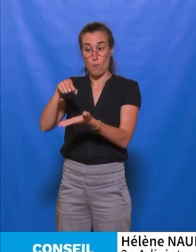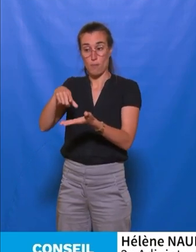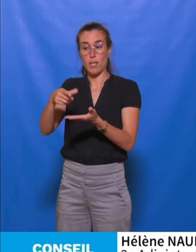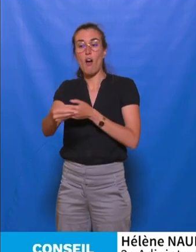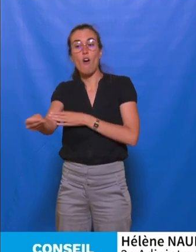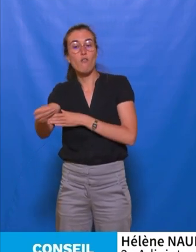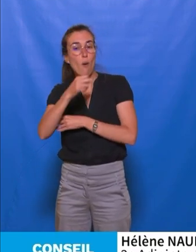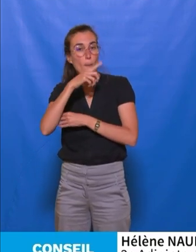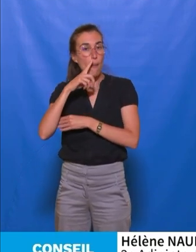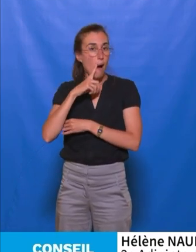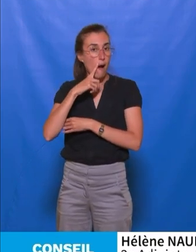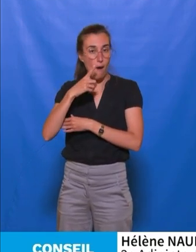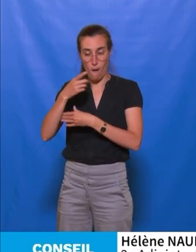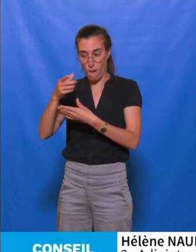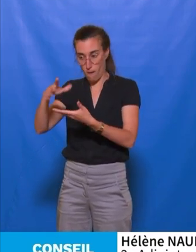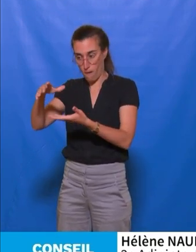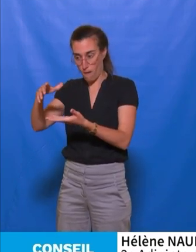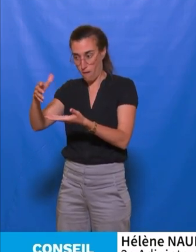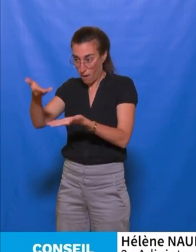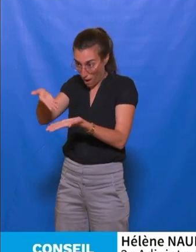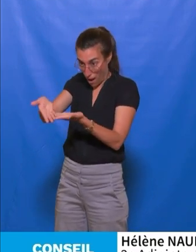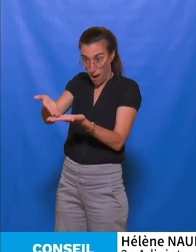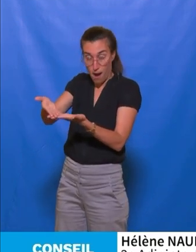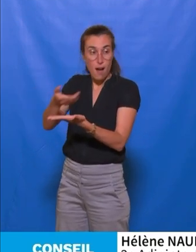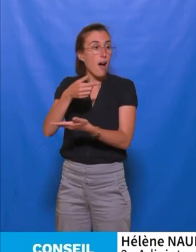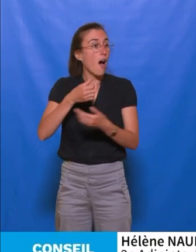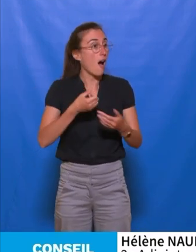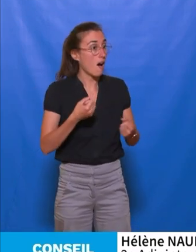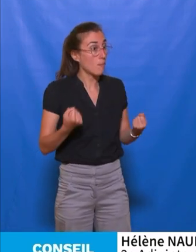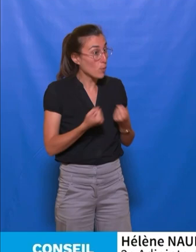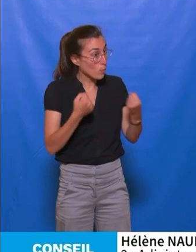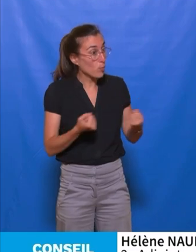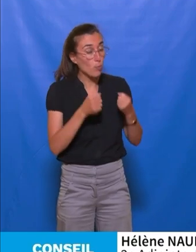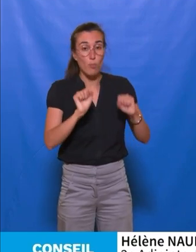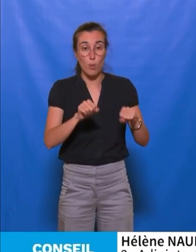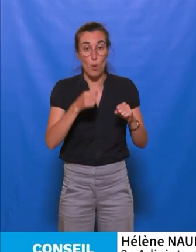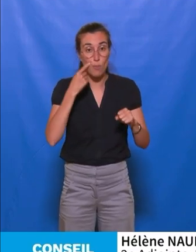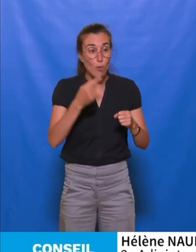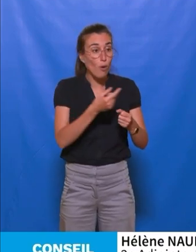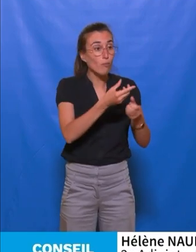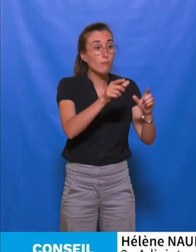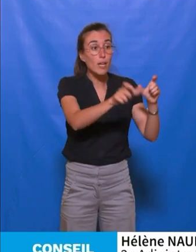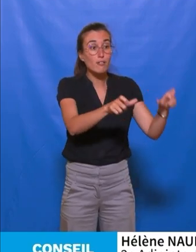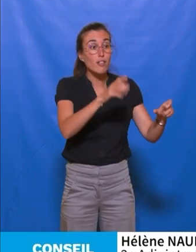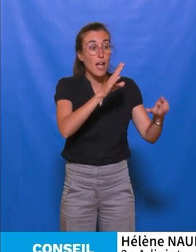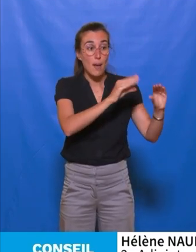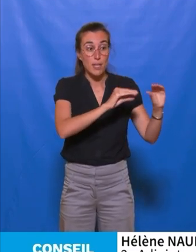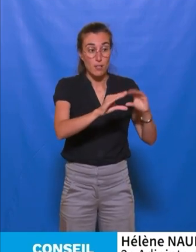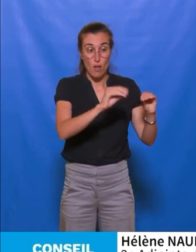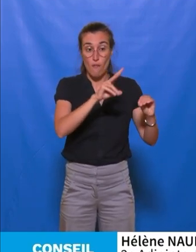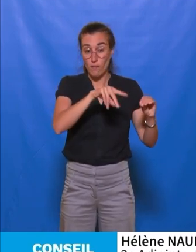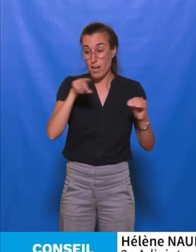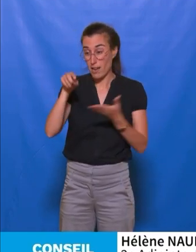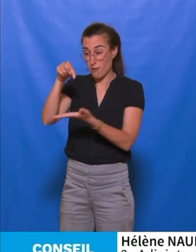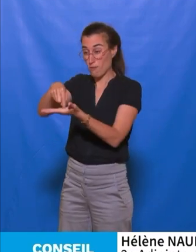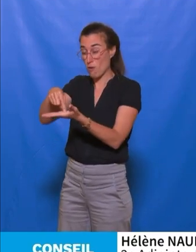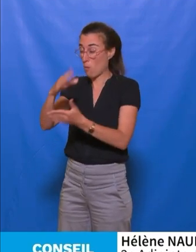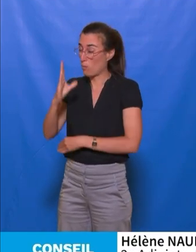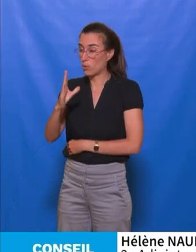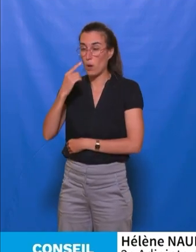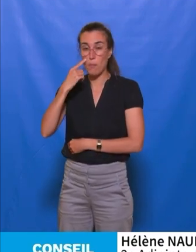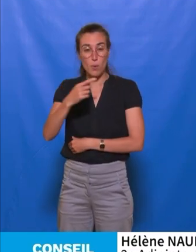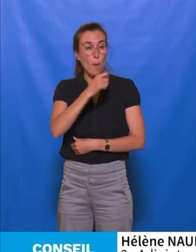vous, auprès des Nantais et des Nantaises que vous rencontrez. Ce sont des lieux nécessaires pour pouvoir appuyer les parents. Et de